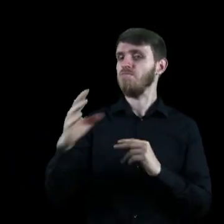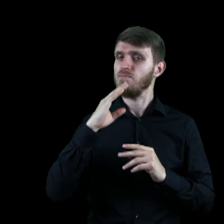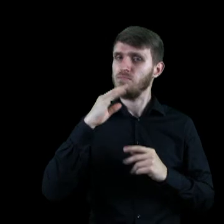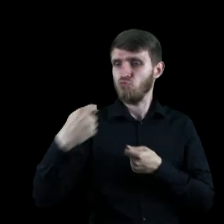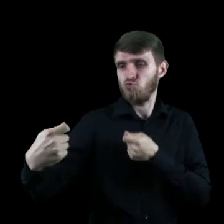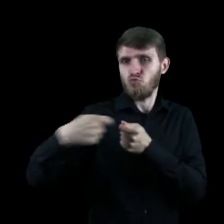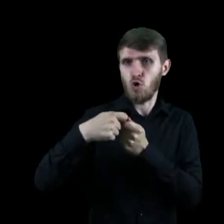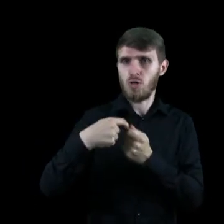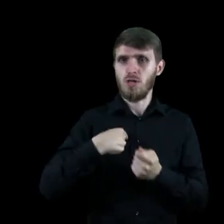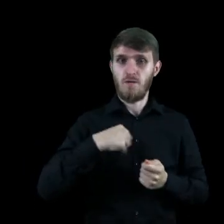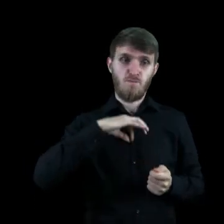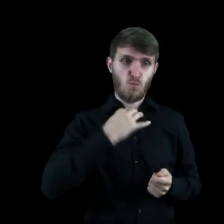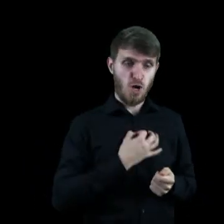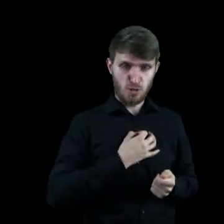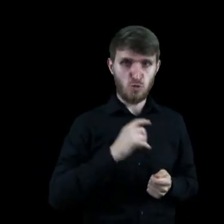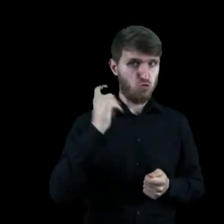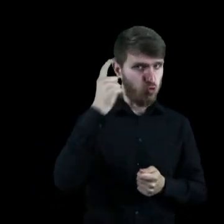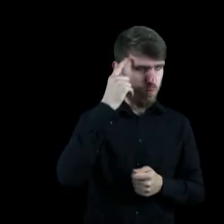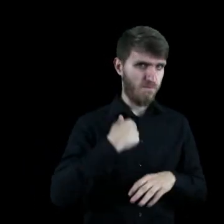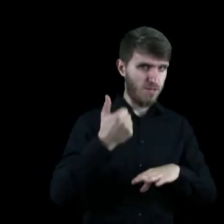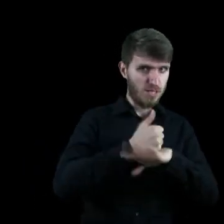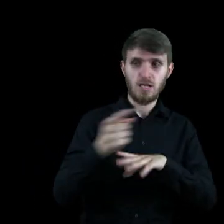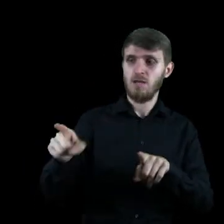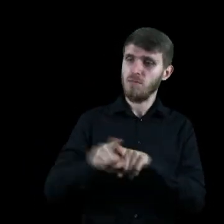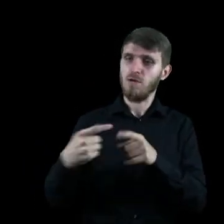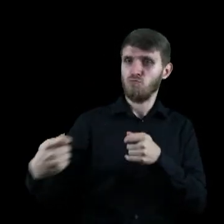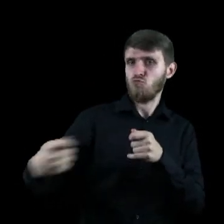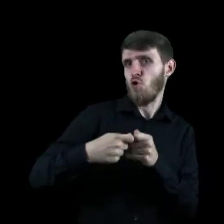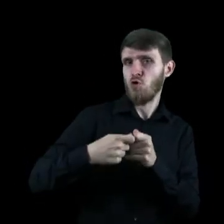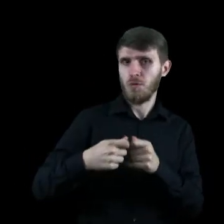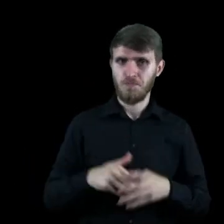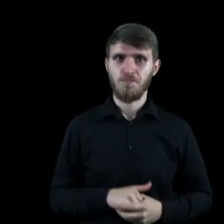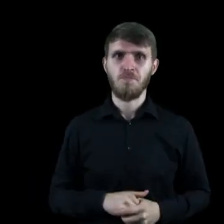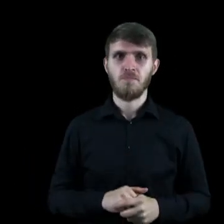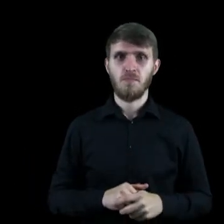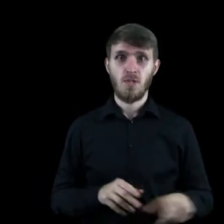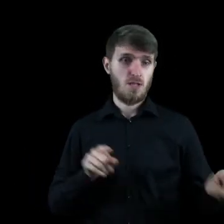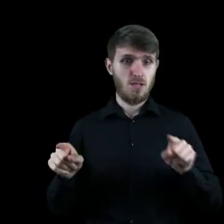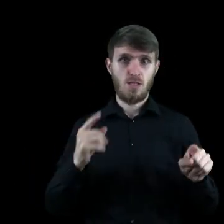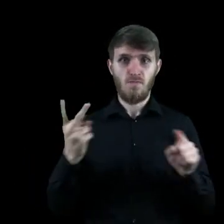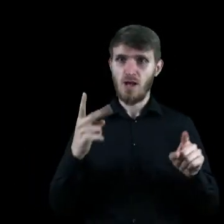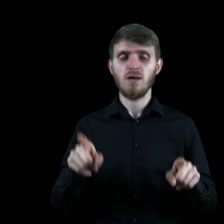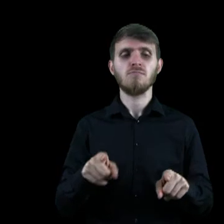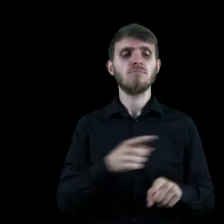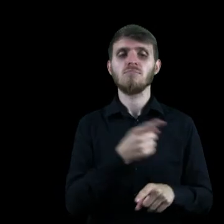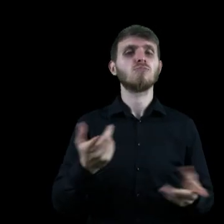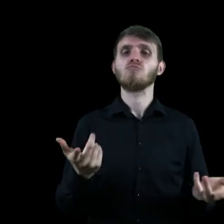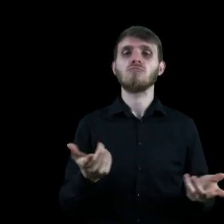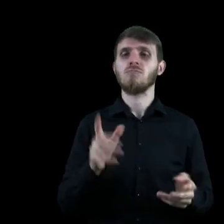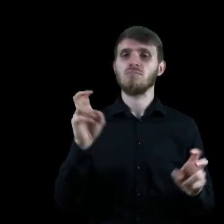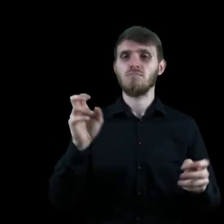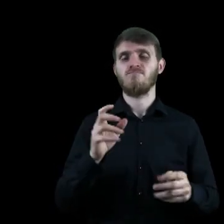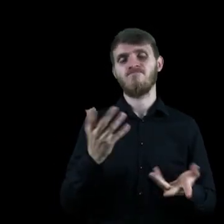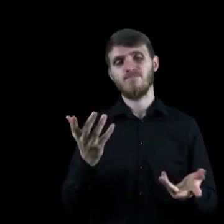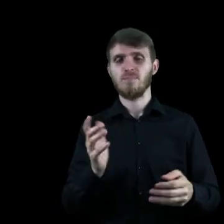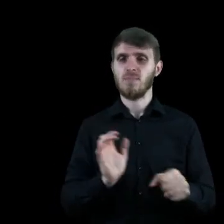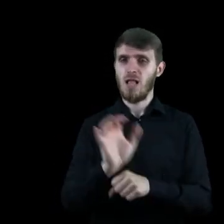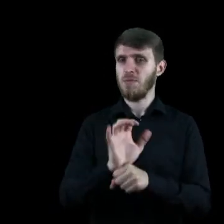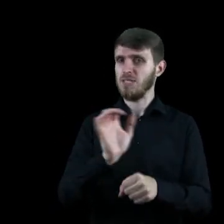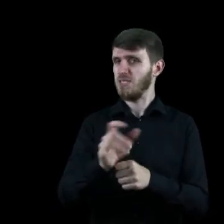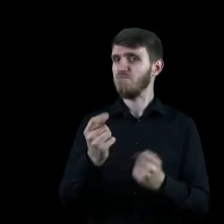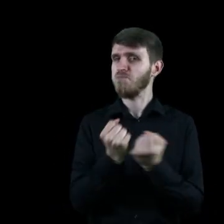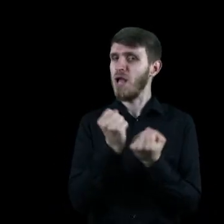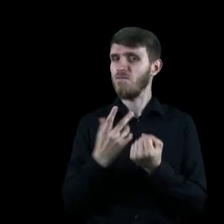umożliwiając w ten sposób w gruncie rzeczy, by stali się współwłaścicielami przedsiębiorstwa. I te dwie formy pozyskania środków często wiążą się z